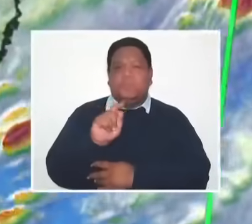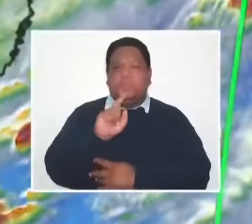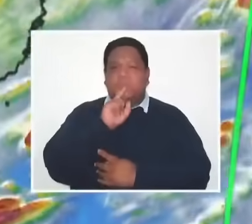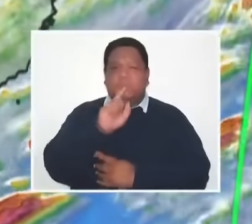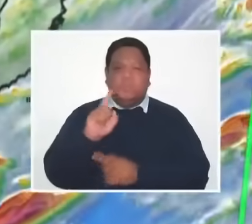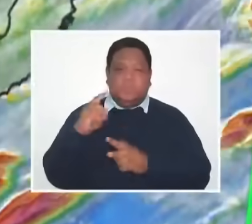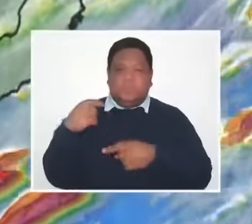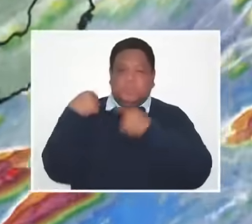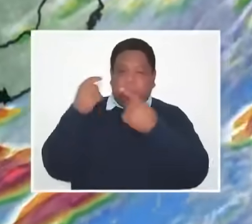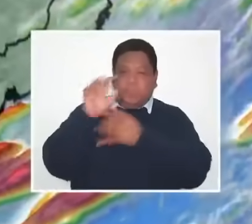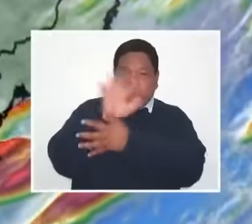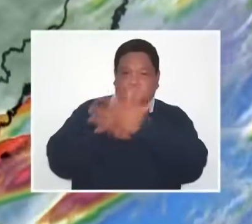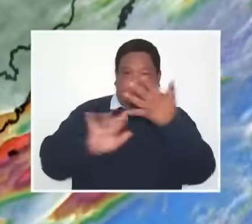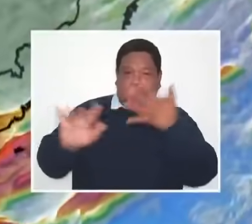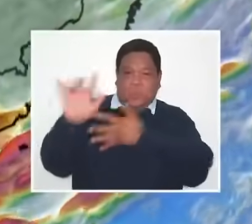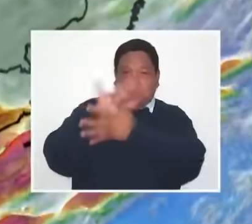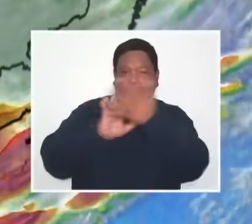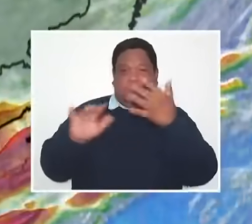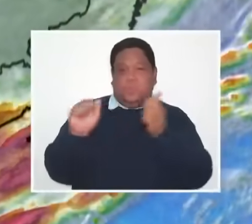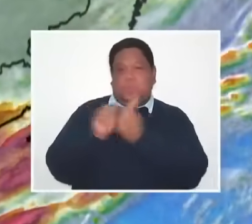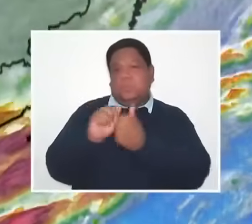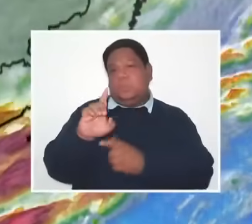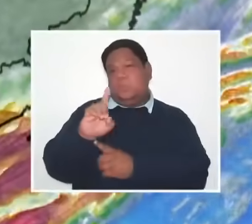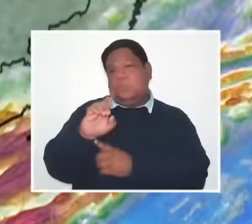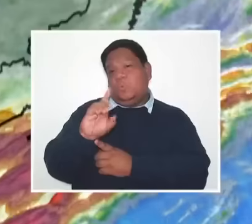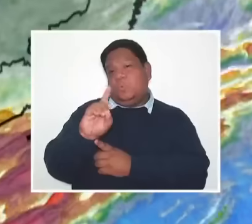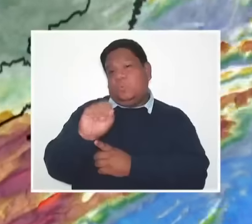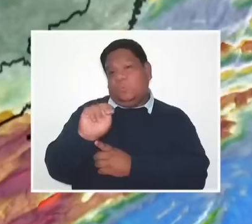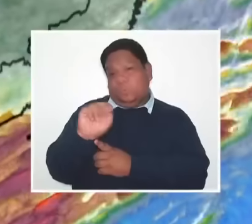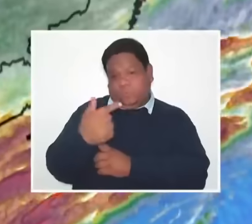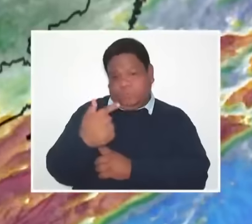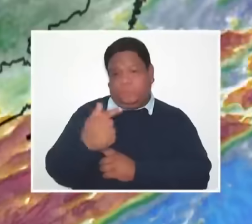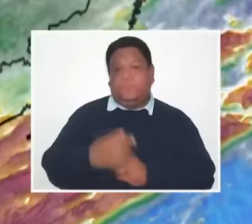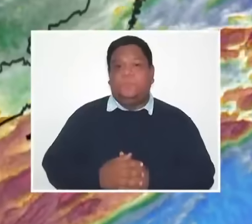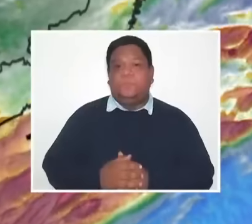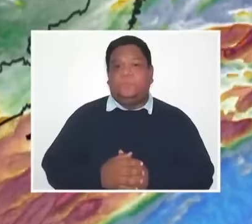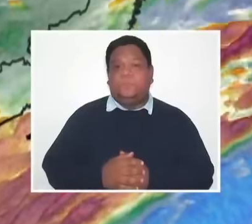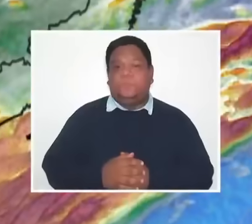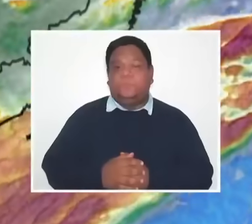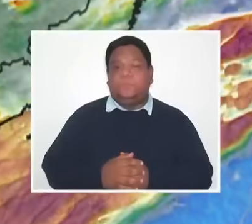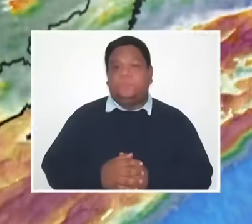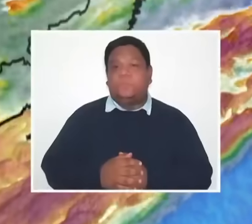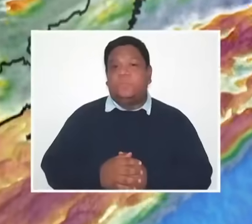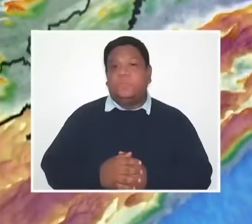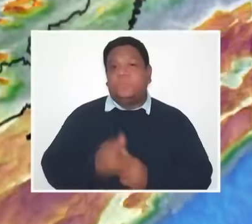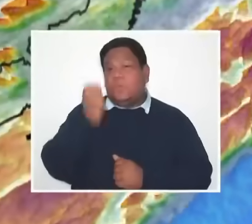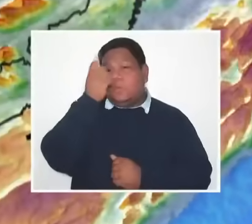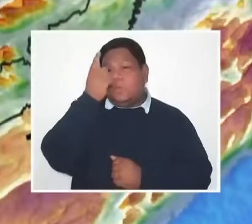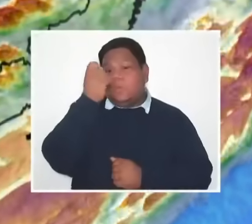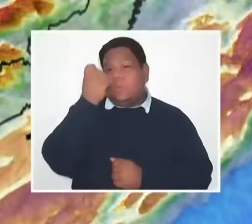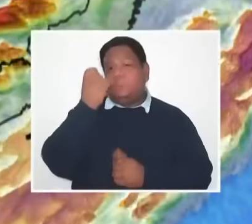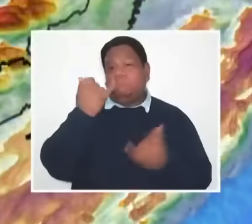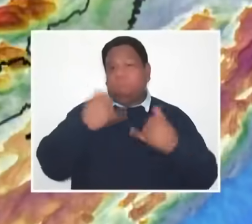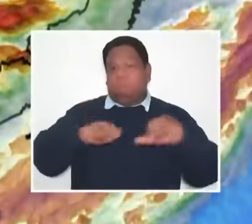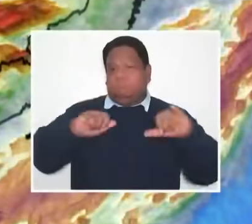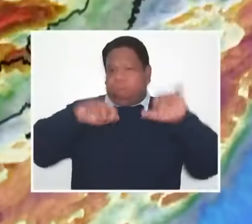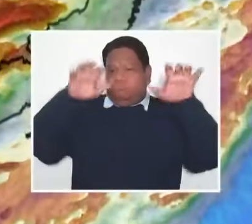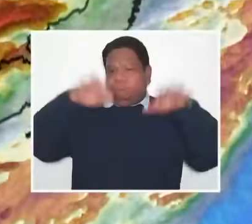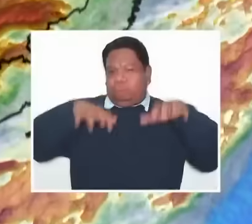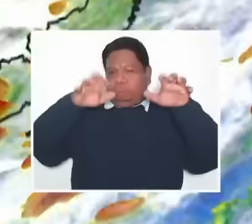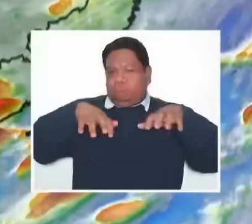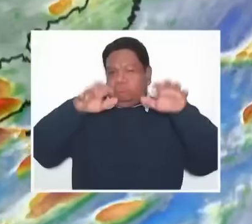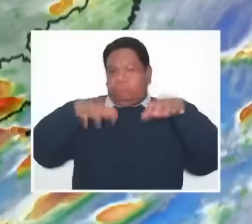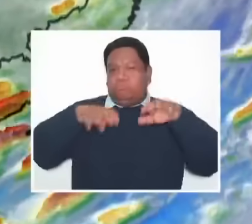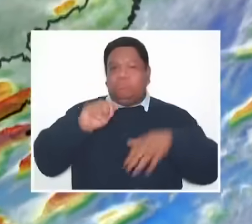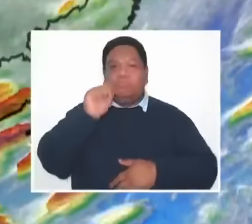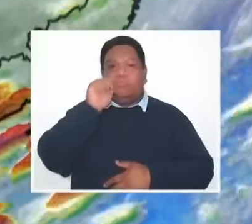o severe tropical storm Talim na palanfall na dyan sa may southern China. At magiging maulan pa sa malaking bahagi ng bansa bukas dahil maliban